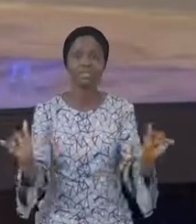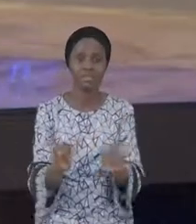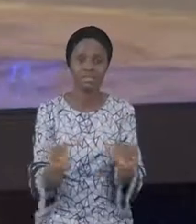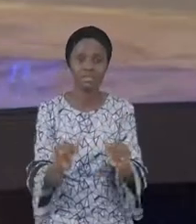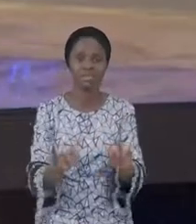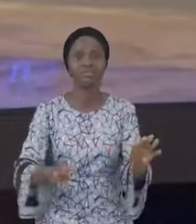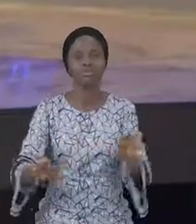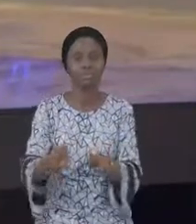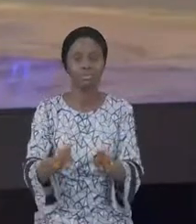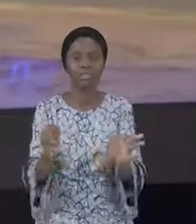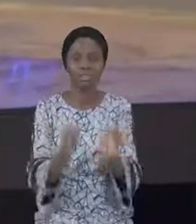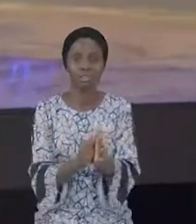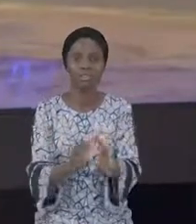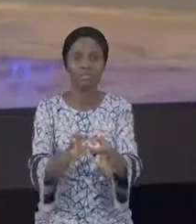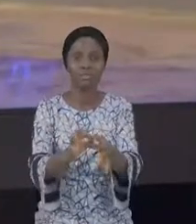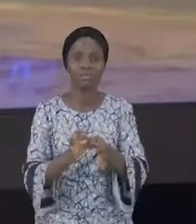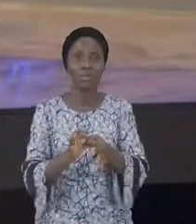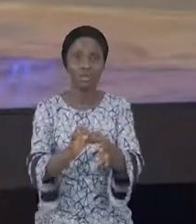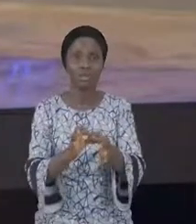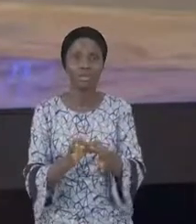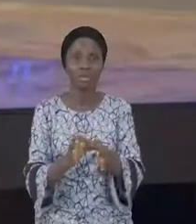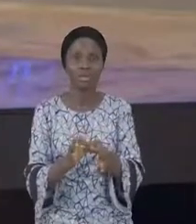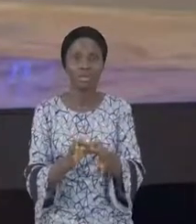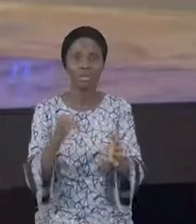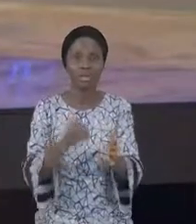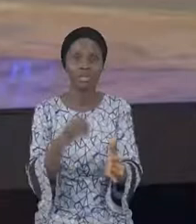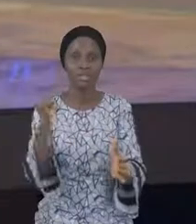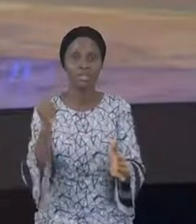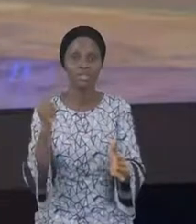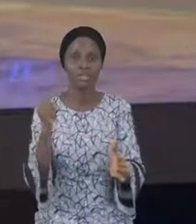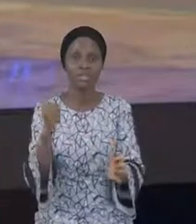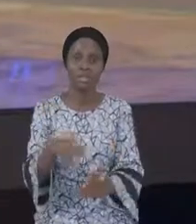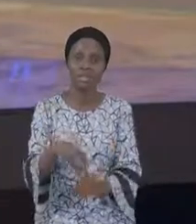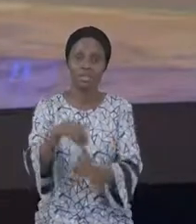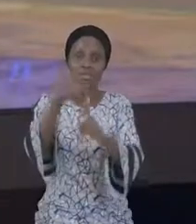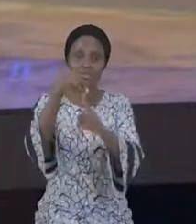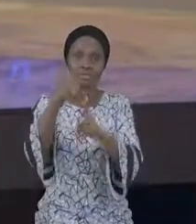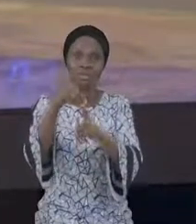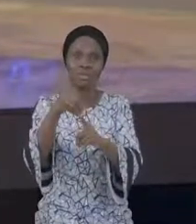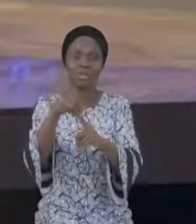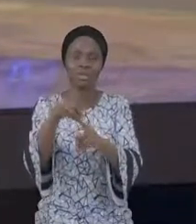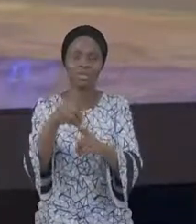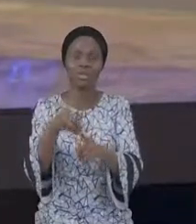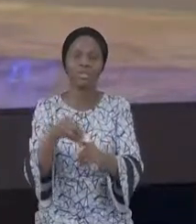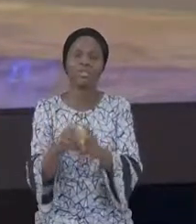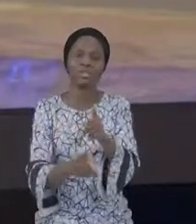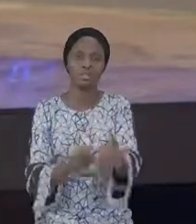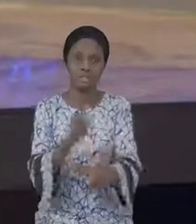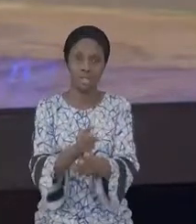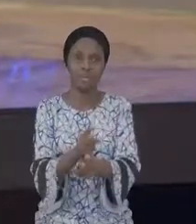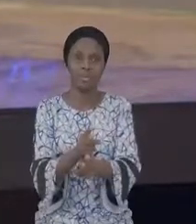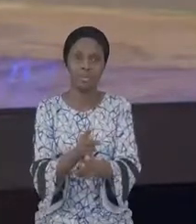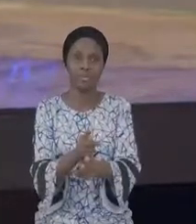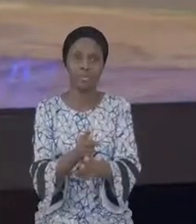à la même caractéristique qui appartient à une espèce donnée.